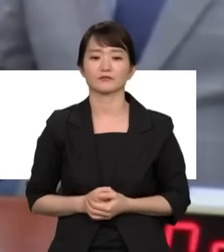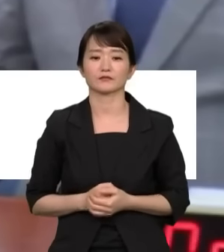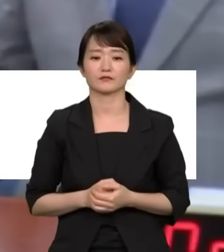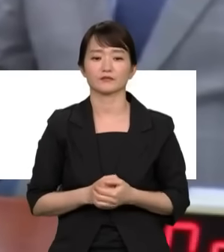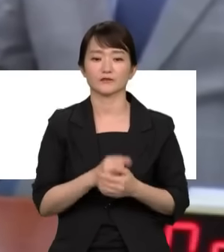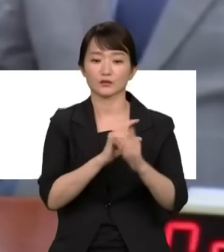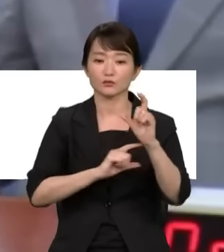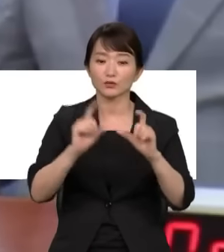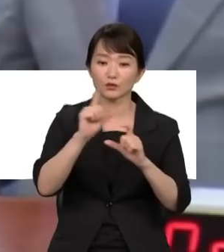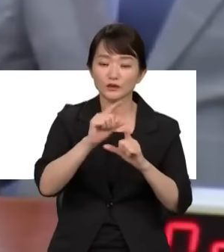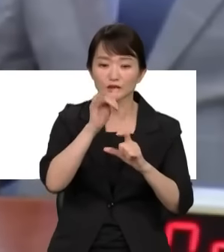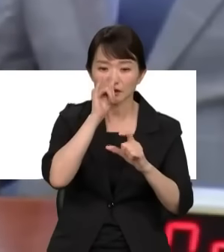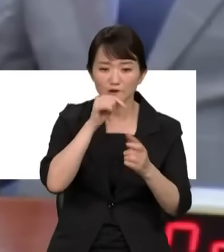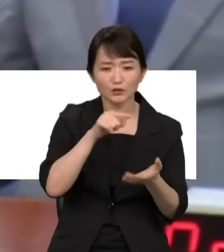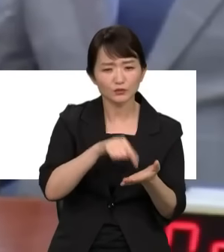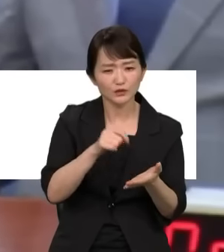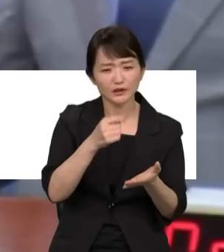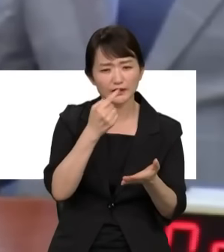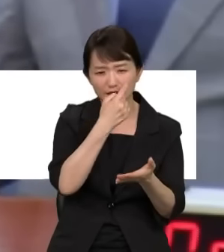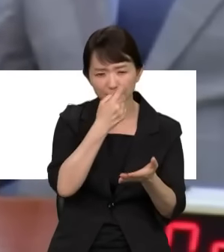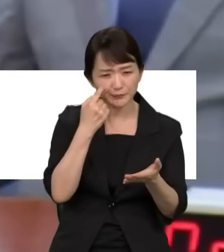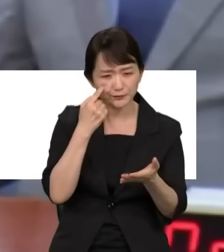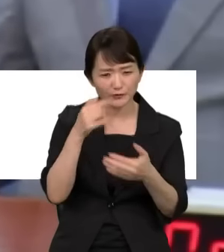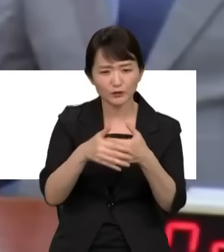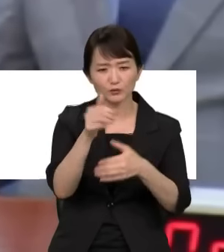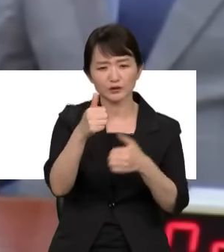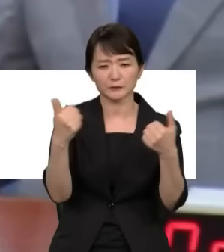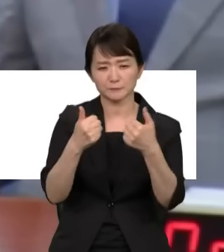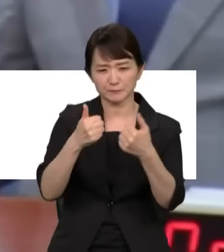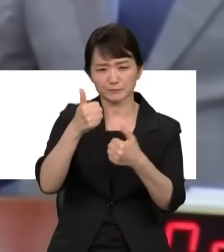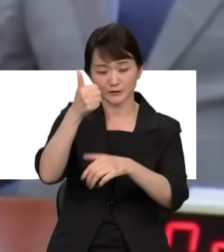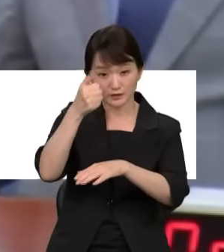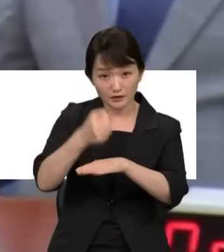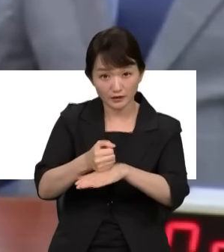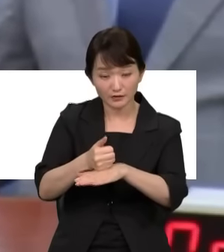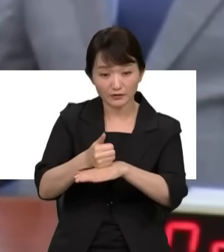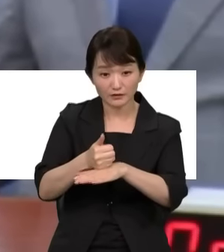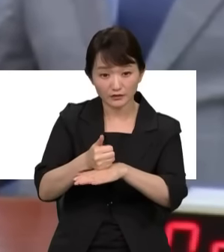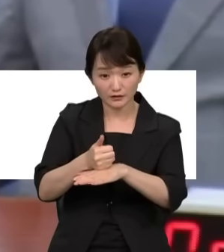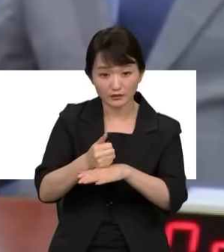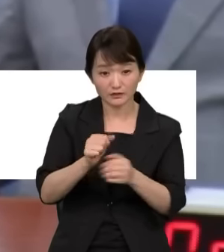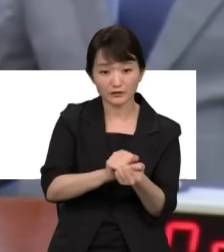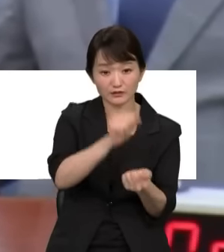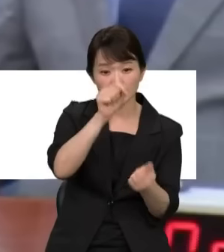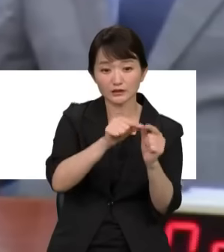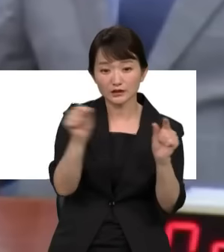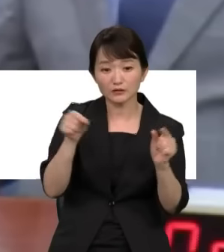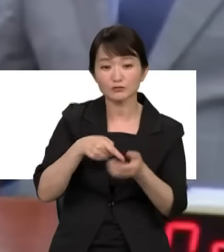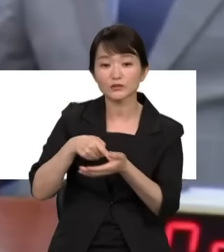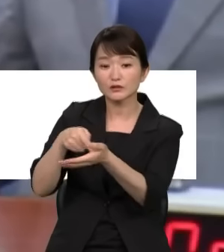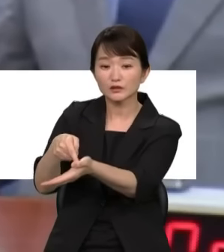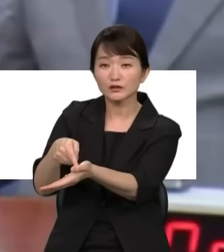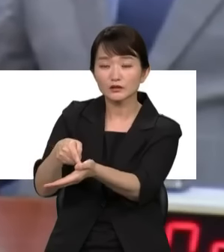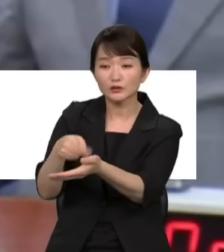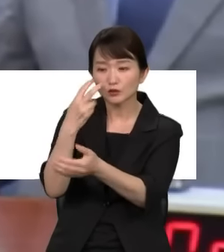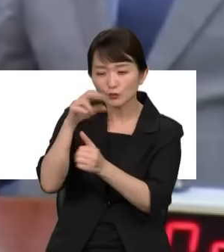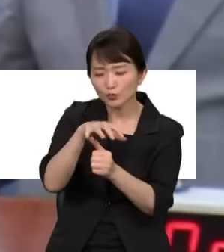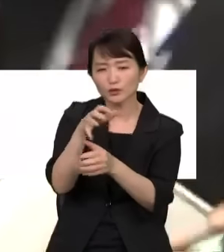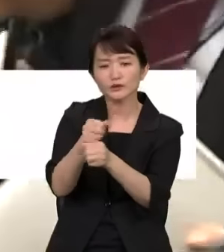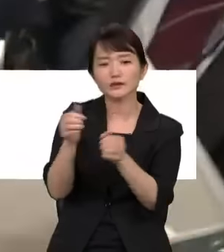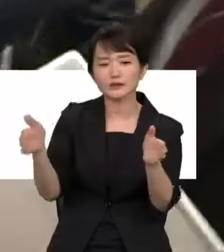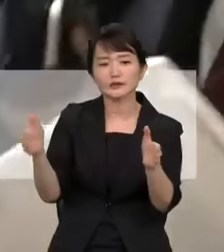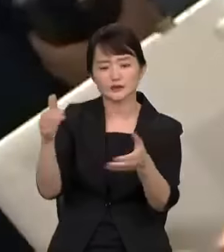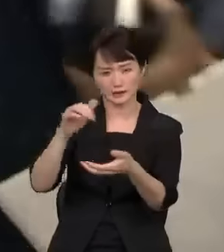분명히 보였습니다. 부장회의를 거쳐서 결론 난 것이 영장 일부라도 청구하자 보존기한에 제한이